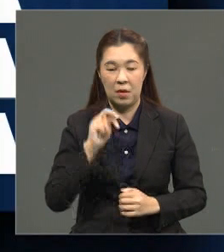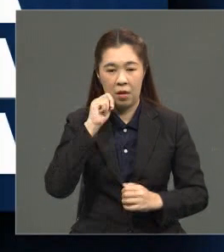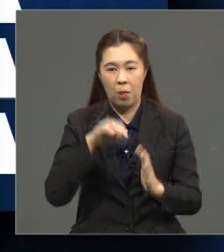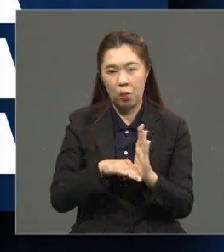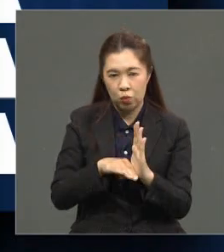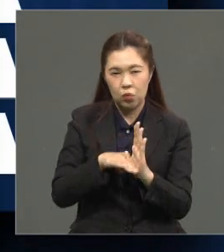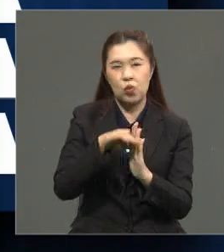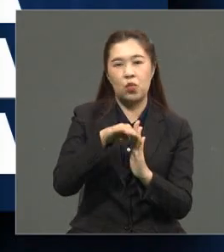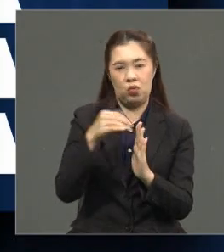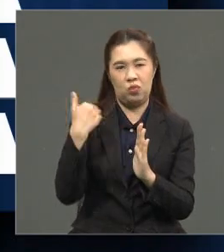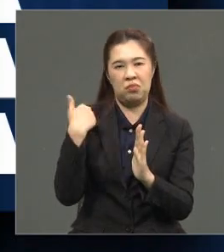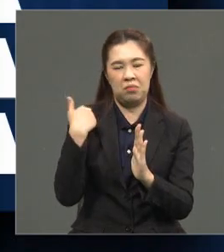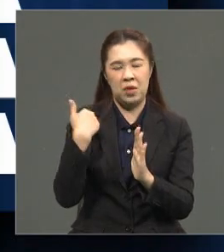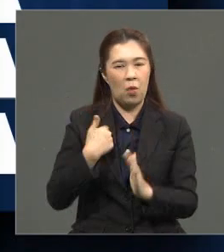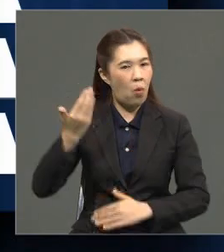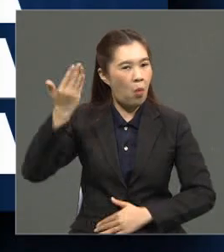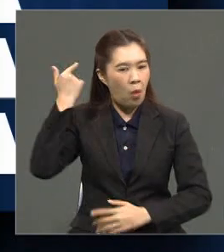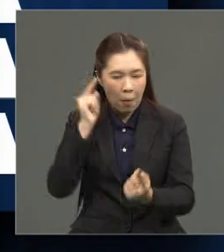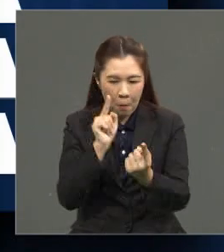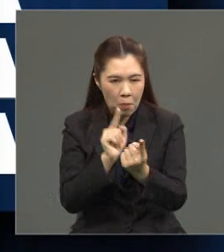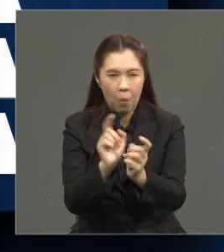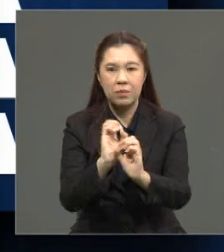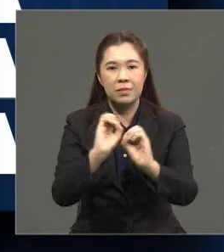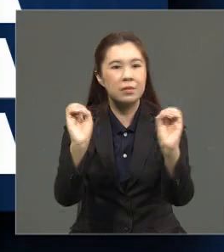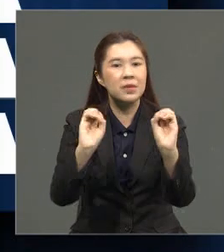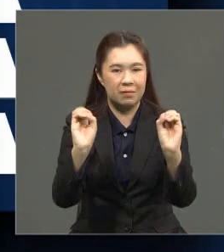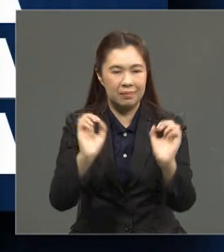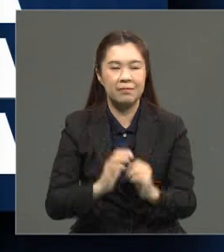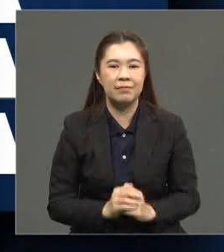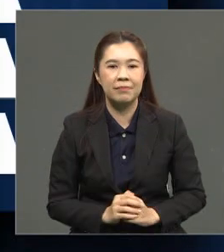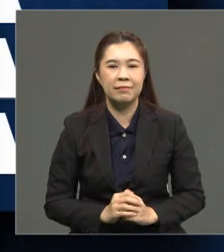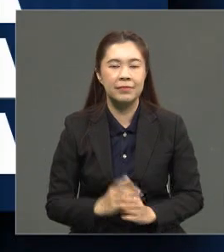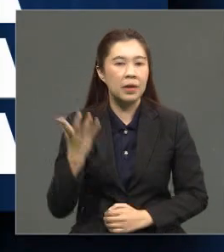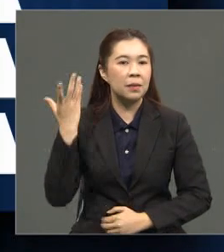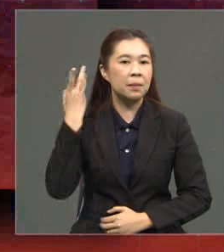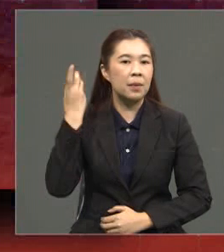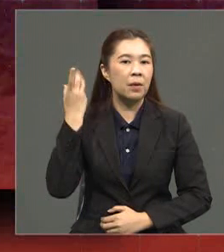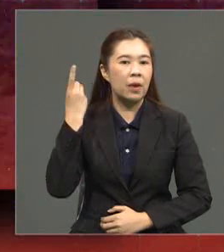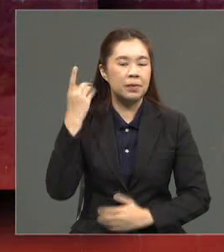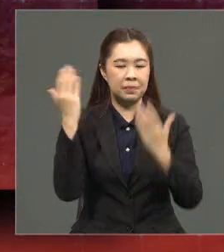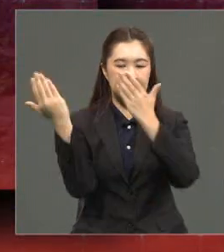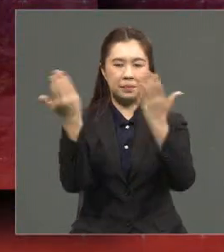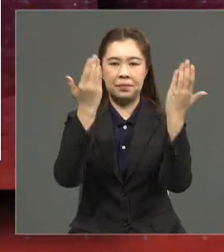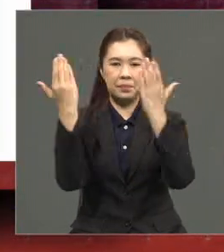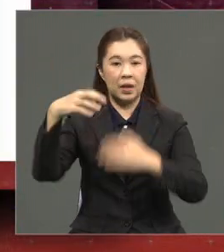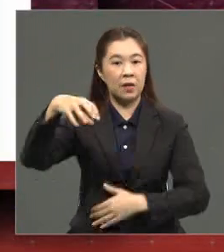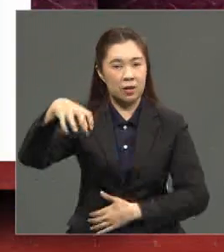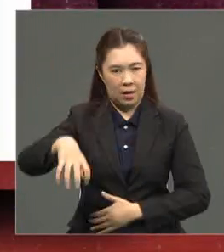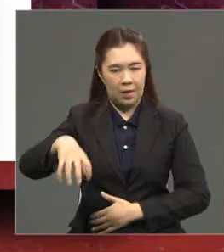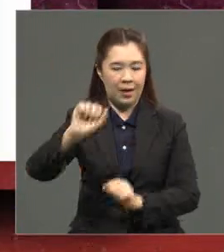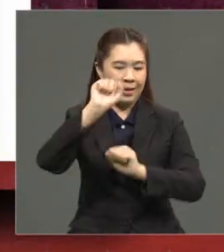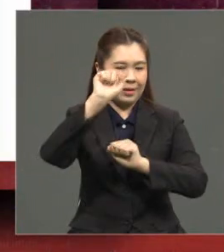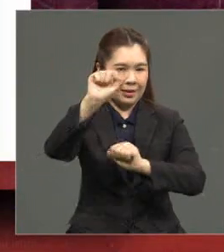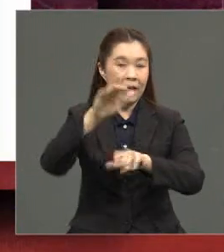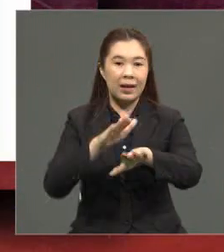หลายคนบอกว่าโอ้โหไม่เคยเจออย่างงี้มาในรอบหลาย 10ปีทีเดียวนะครับขณะที่ในวันนี้ครับกรมอุทยวิทยาเองก็ออกประกาศ